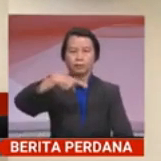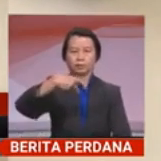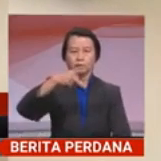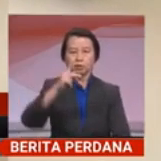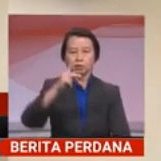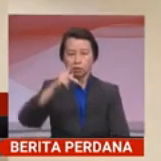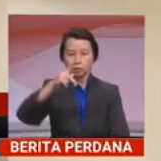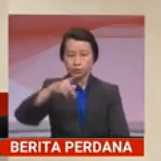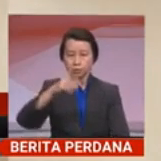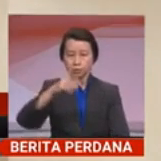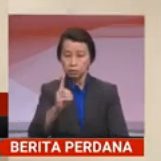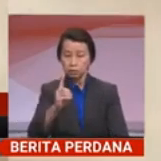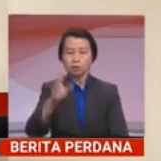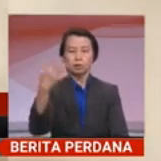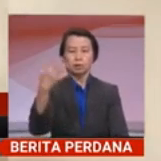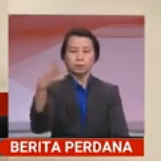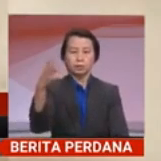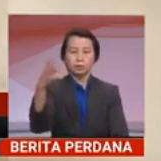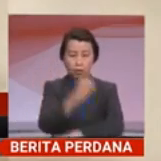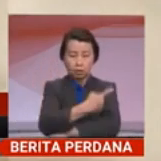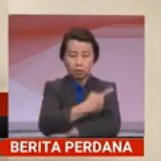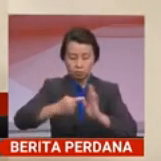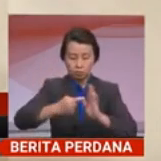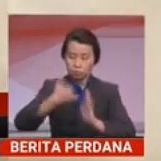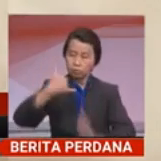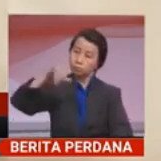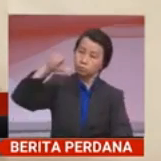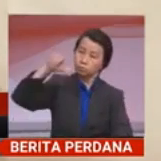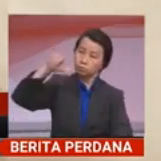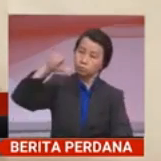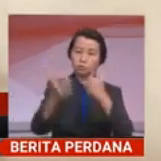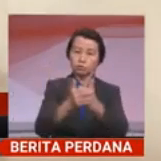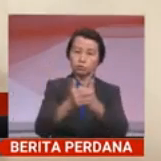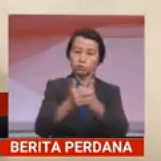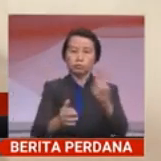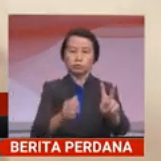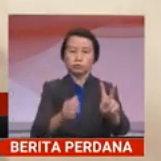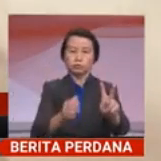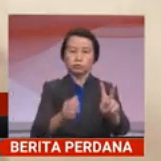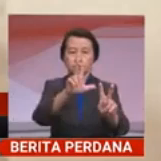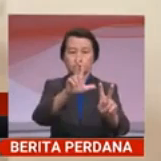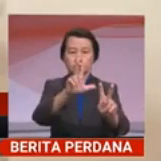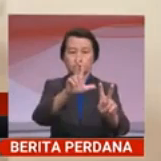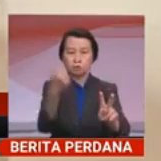Bersyarat PKPB selama 14 hari bermula semalam hingga 23 Oktober.